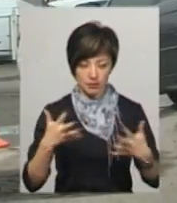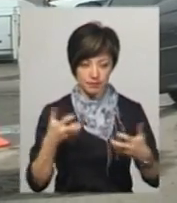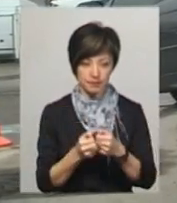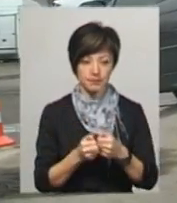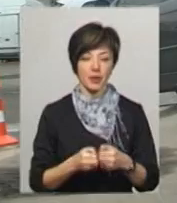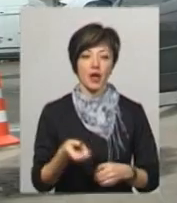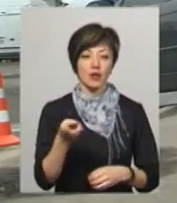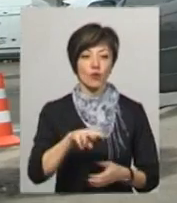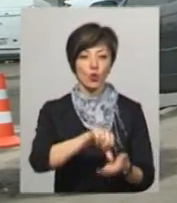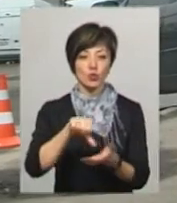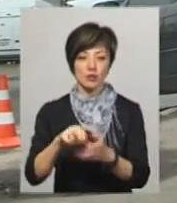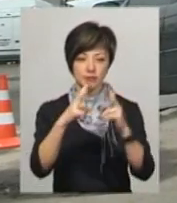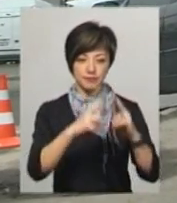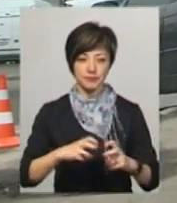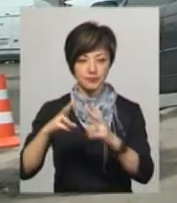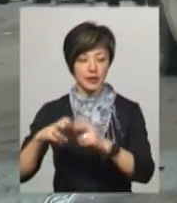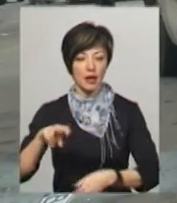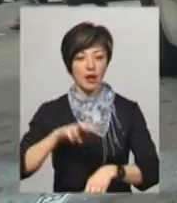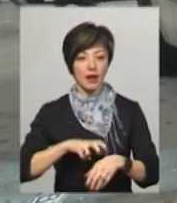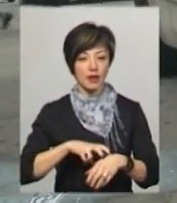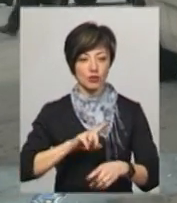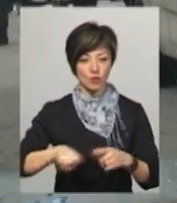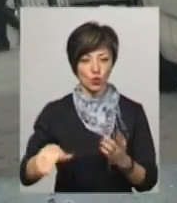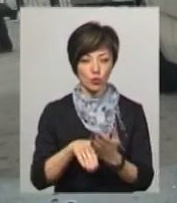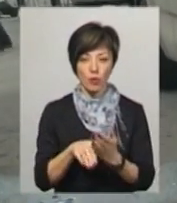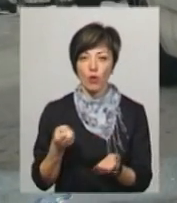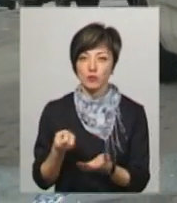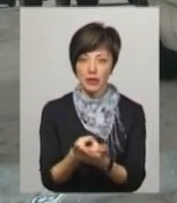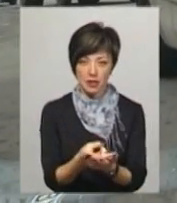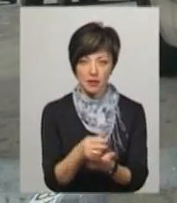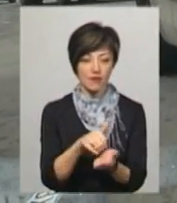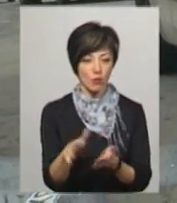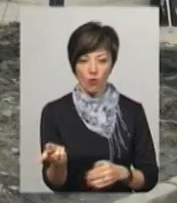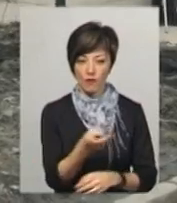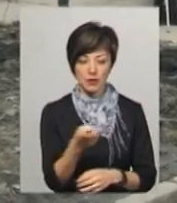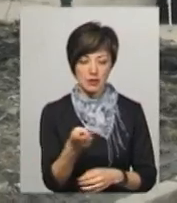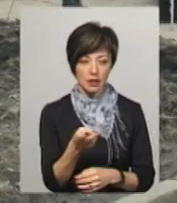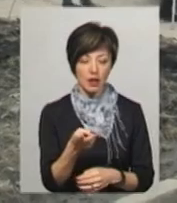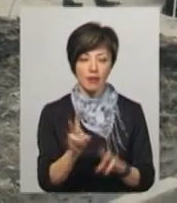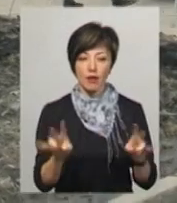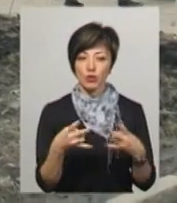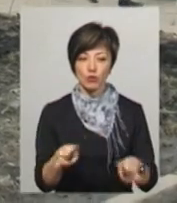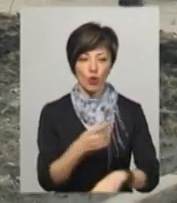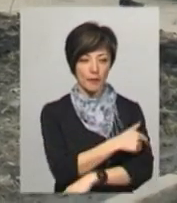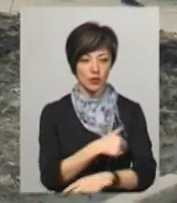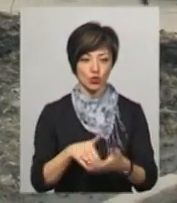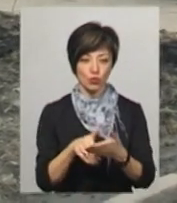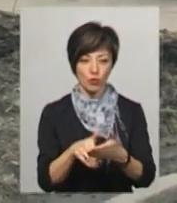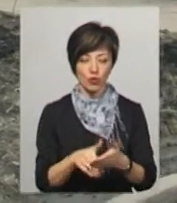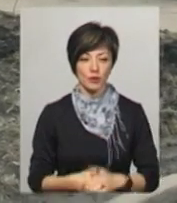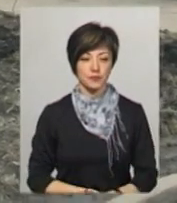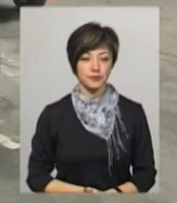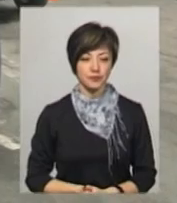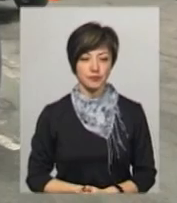Обох учасників ДТП оглянули лікарі карети швидкої допомоги. Від госпіталізації вони відмовилися, оскільки не потребують медичної допомоги, каже